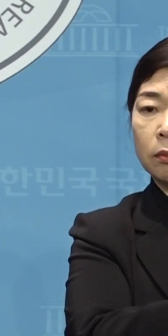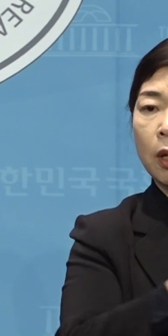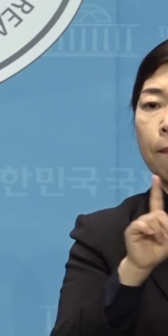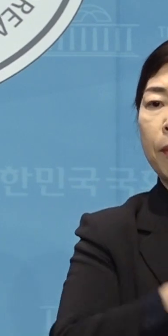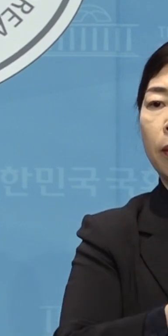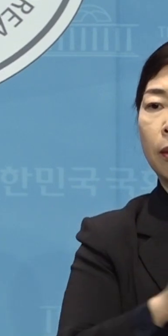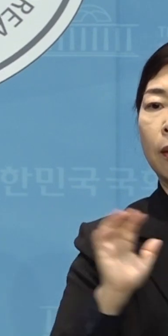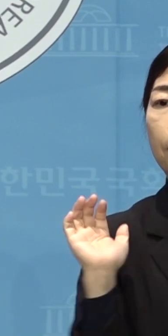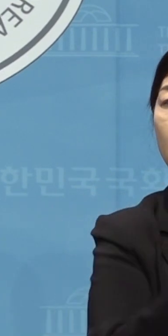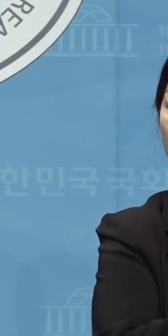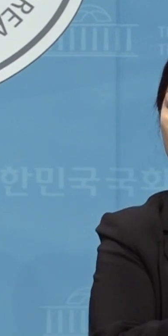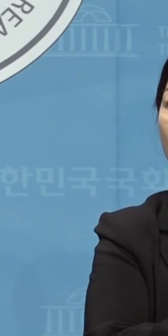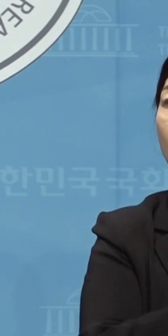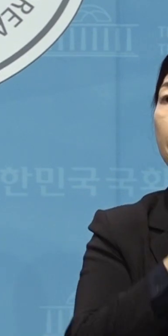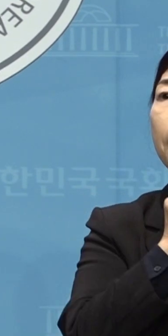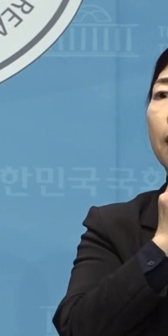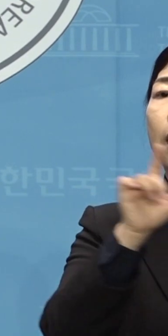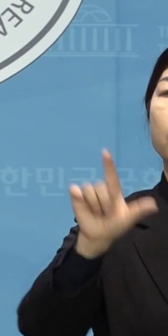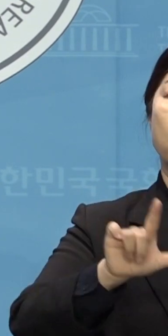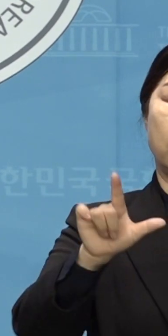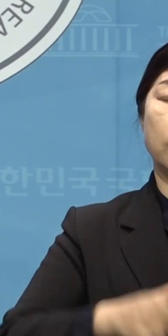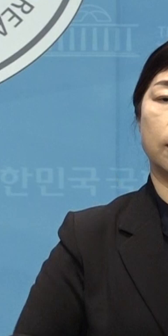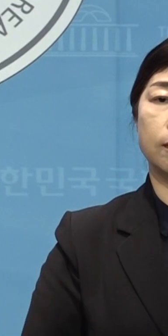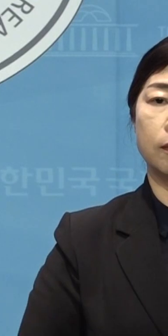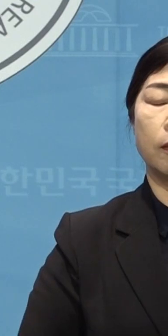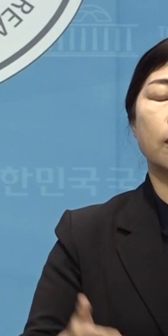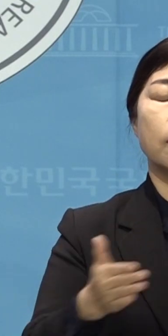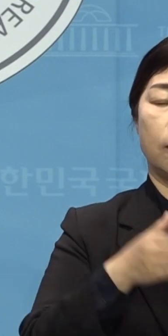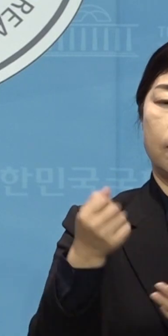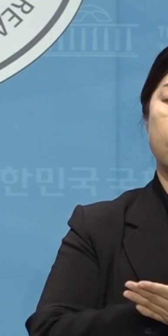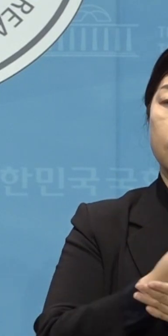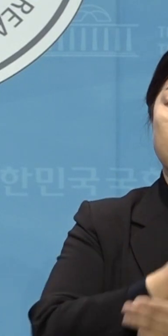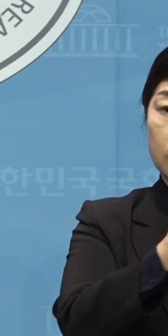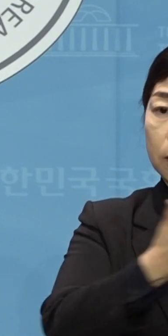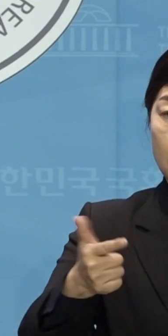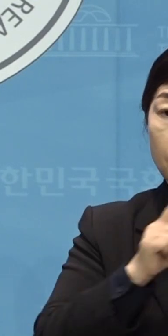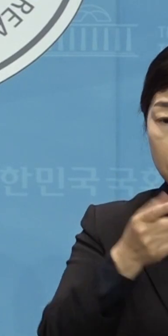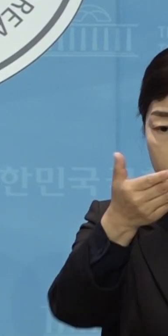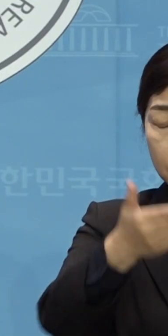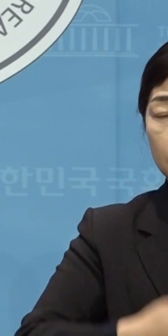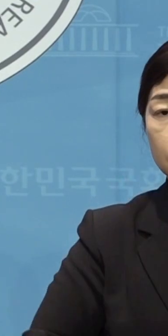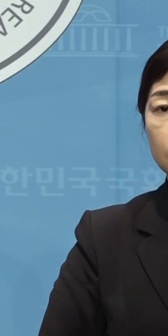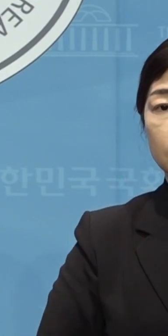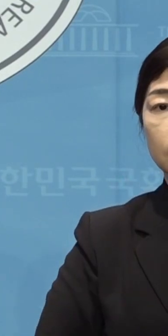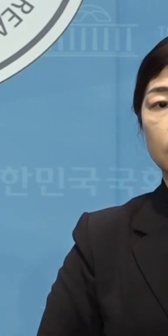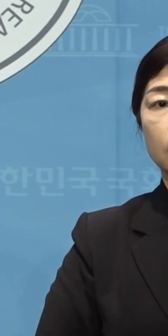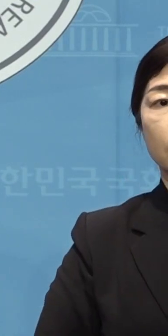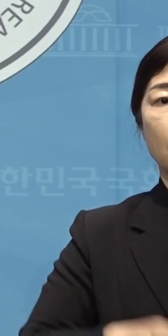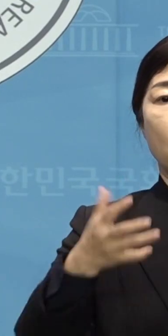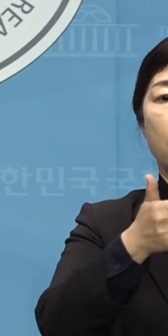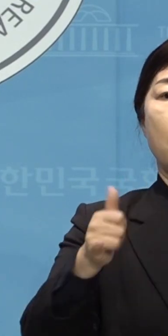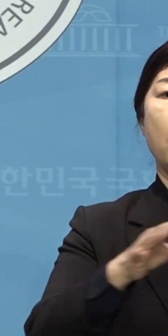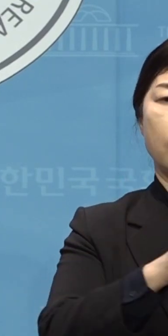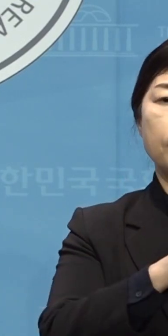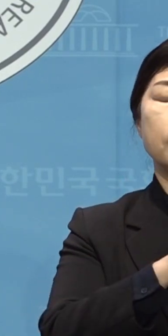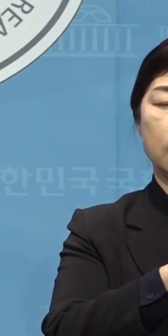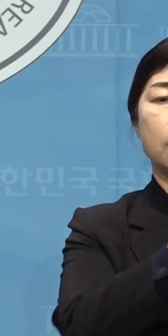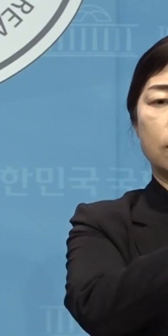편을 드는 모습을 보여주고 있습니다. 매우 유감스럽다는 말씀 드리겠고요. 국민의힘도